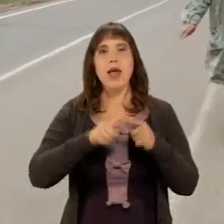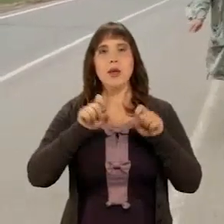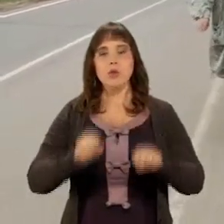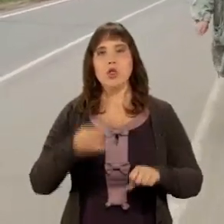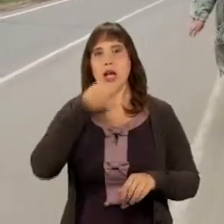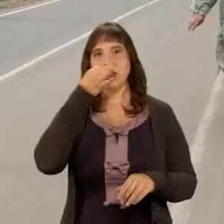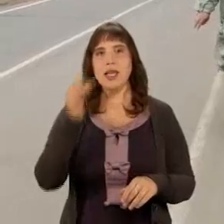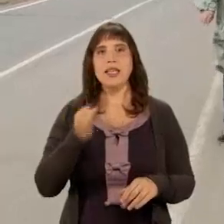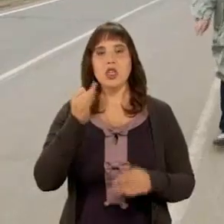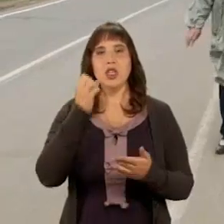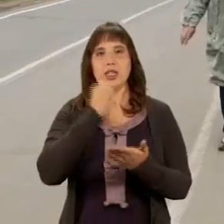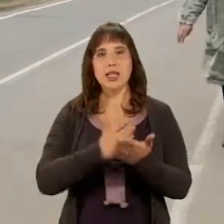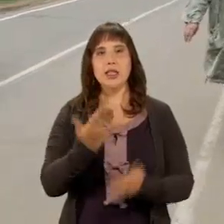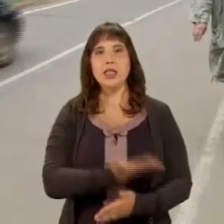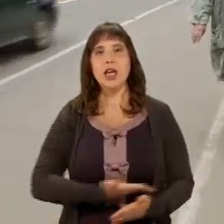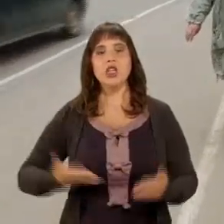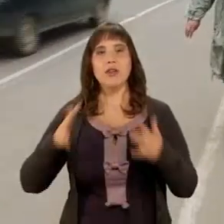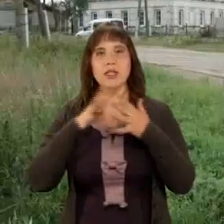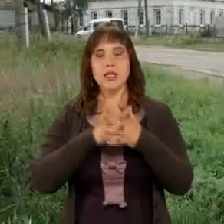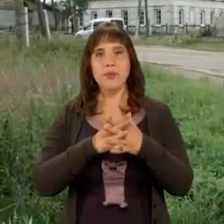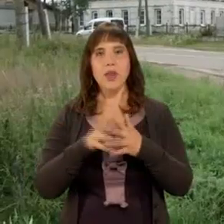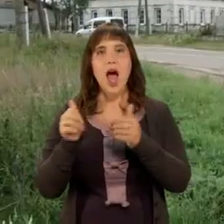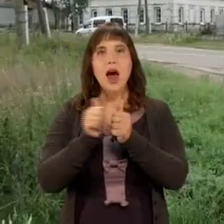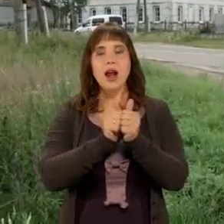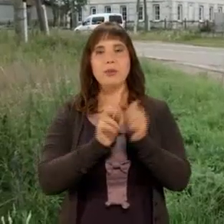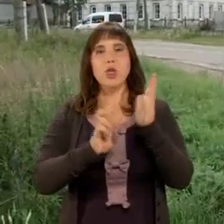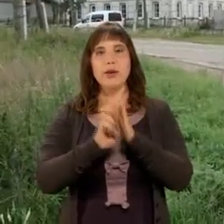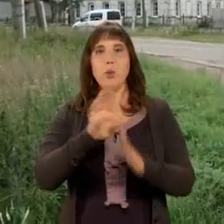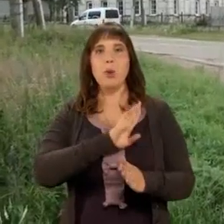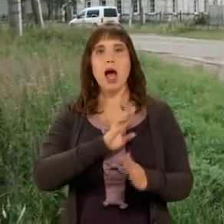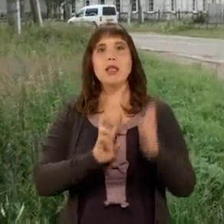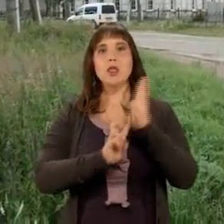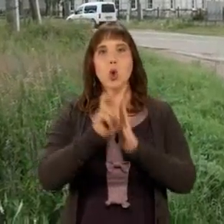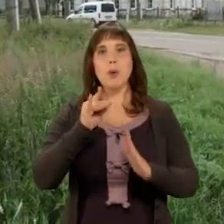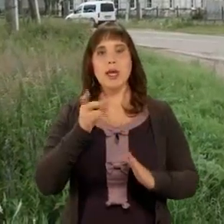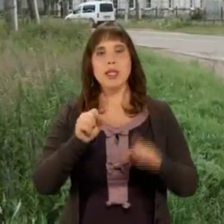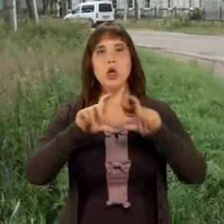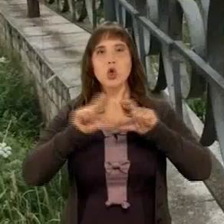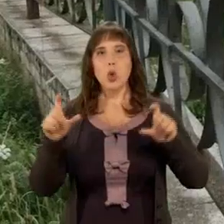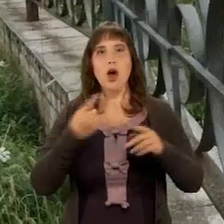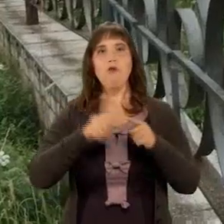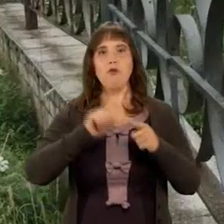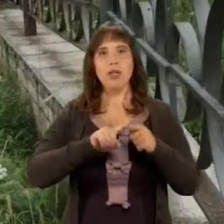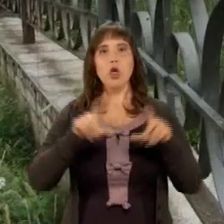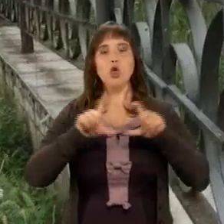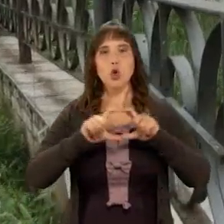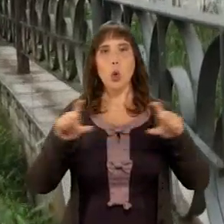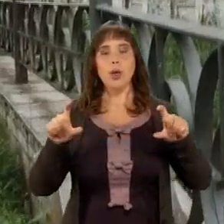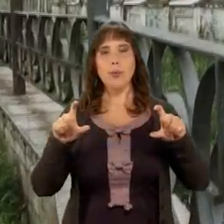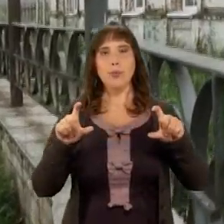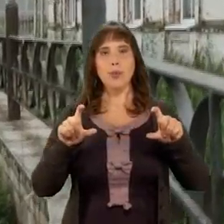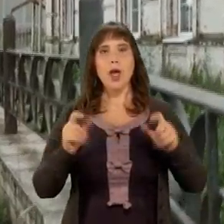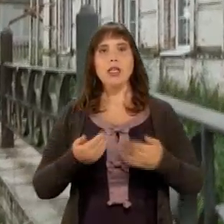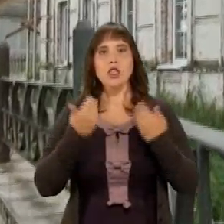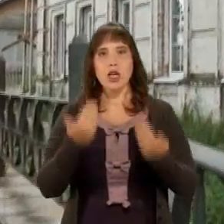можно сказать, исторический центр нашего села. Рядом с церковью была церковно-приходская школа. Вот в этой церковно-приходской